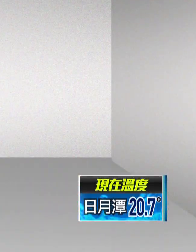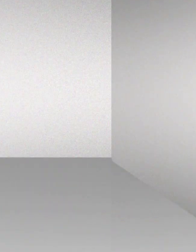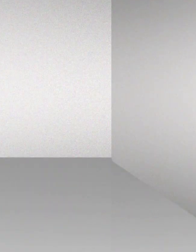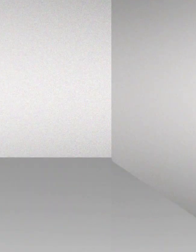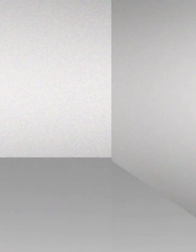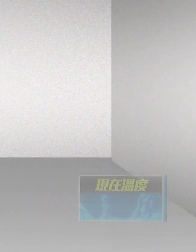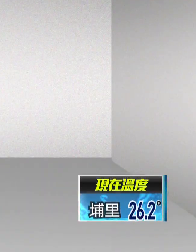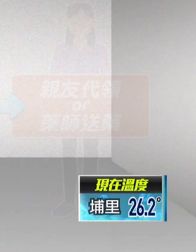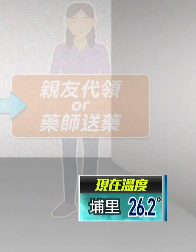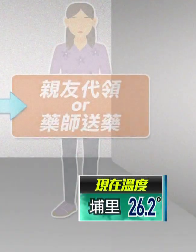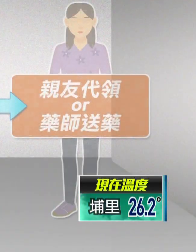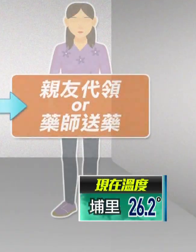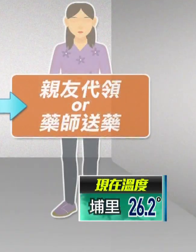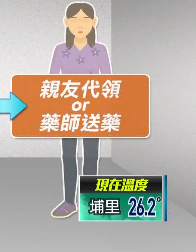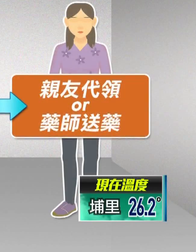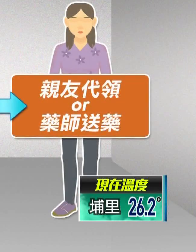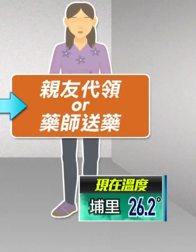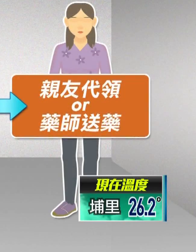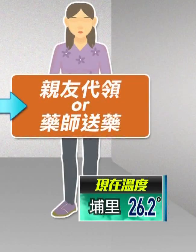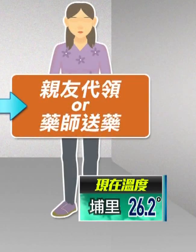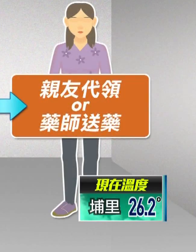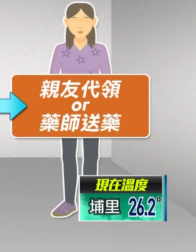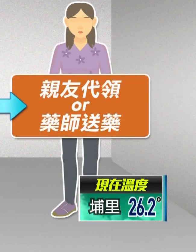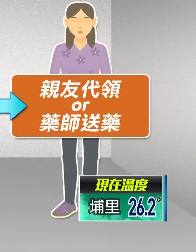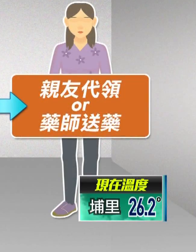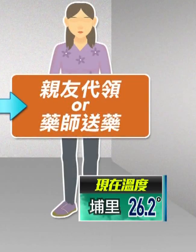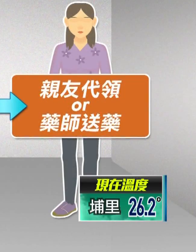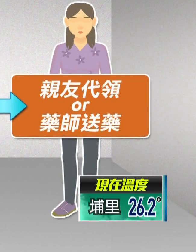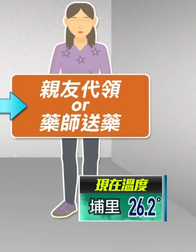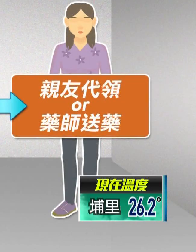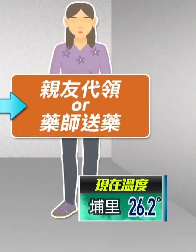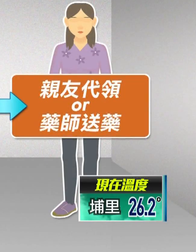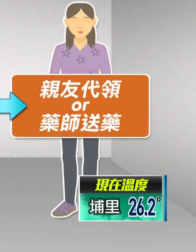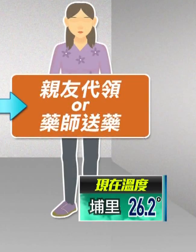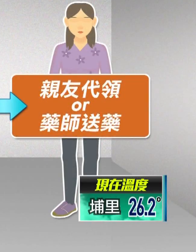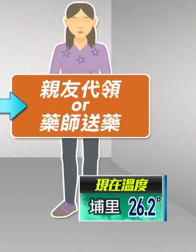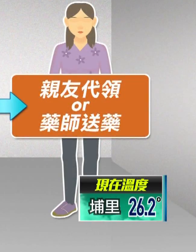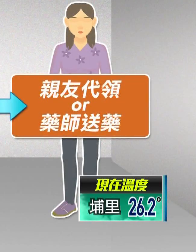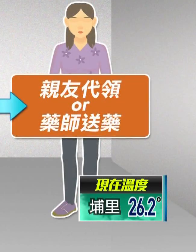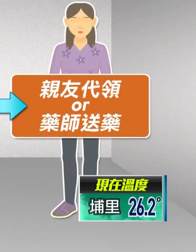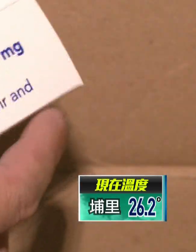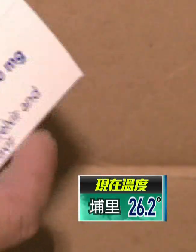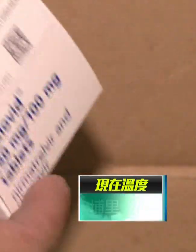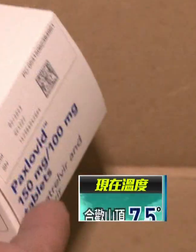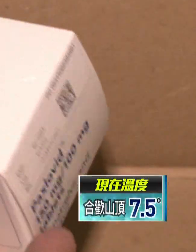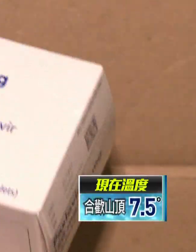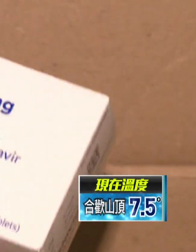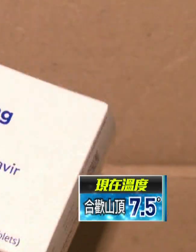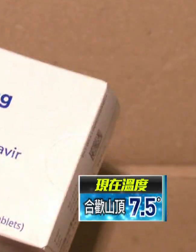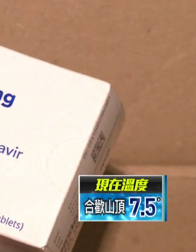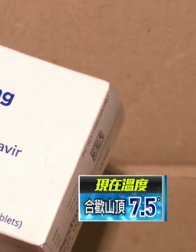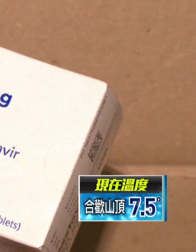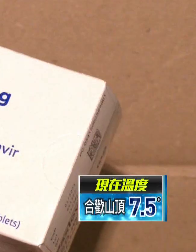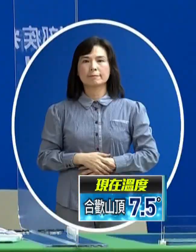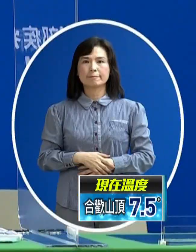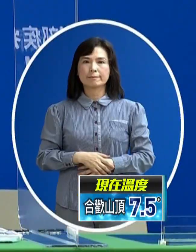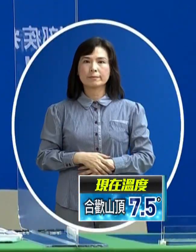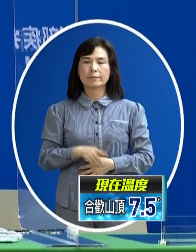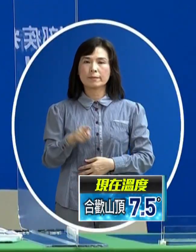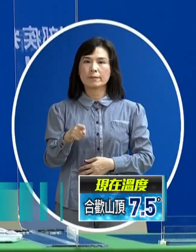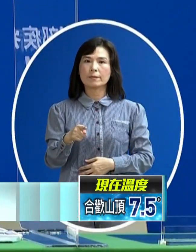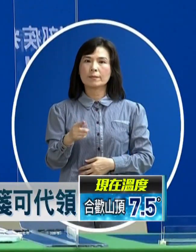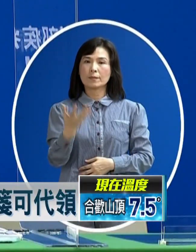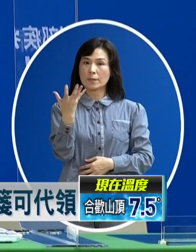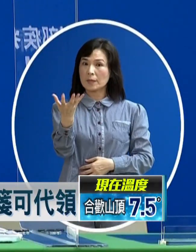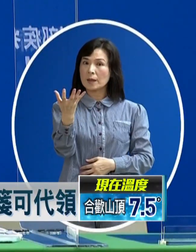方签，亲友带领或是提供电子处方给药局，再请药师协助配送。但得留意，不是每个人都适用。 主要